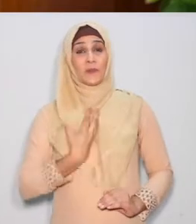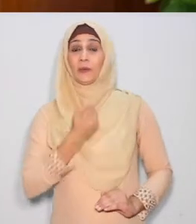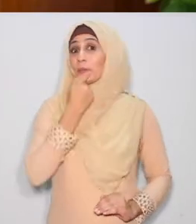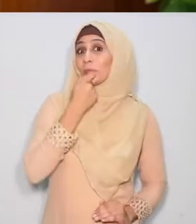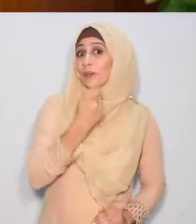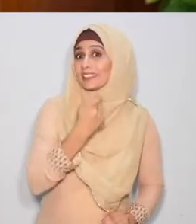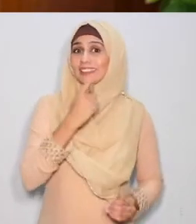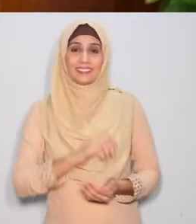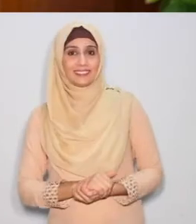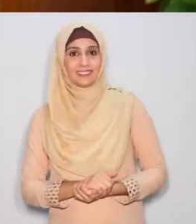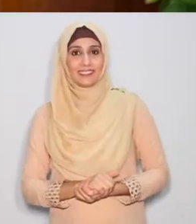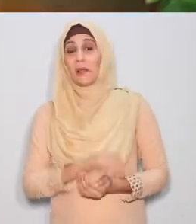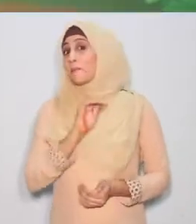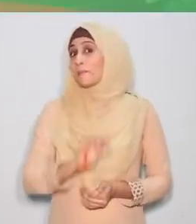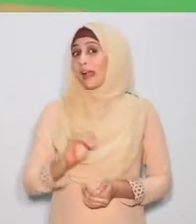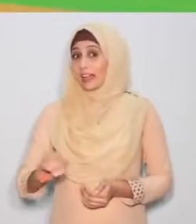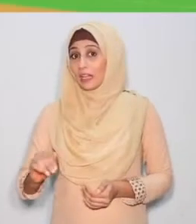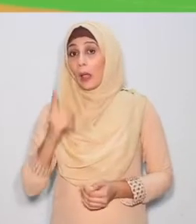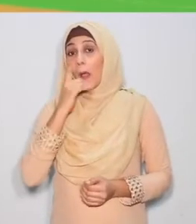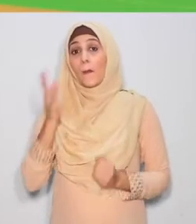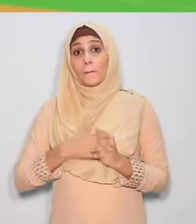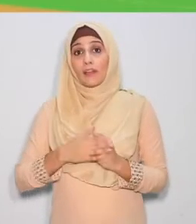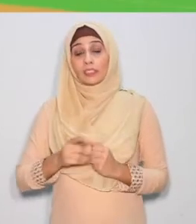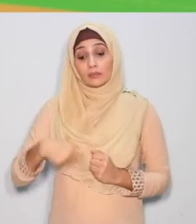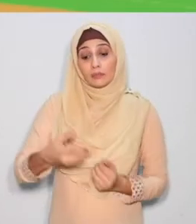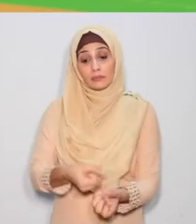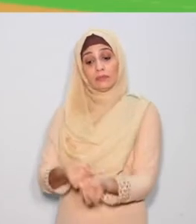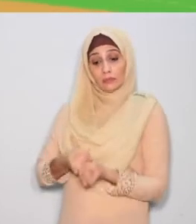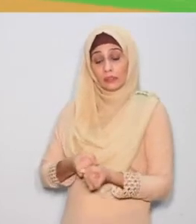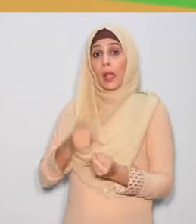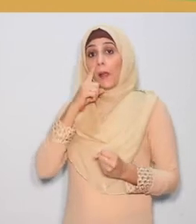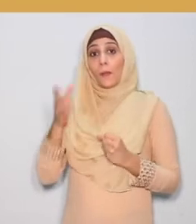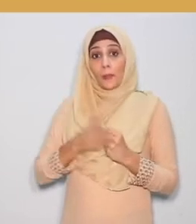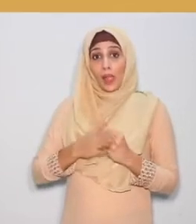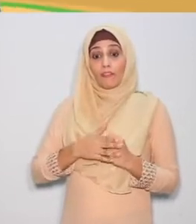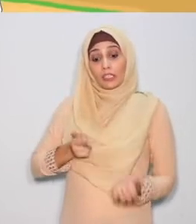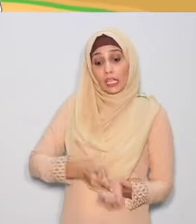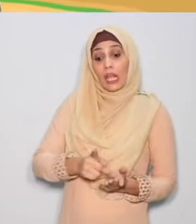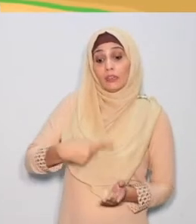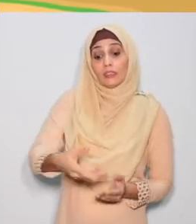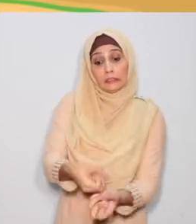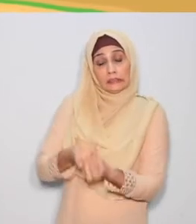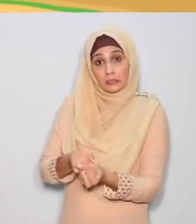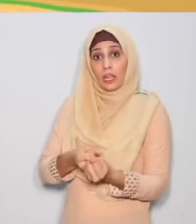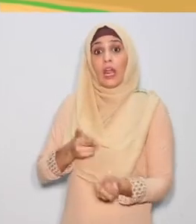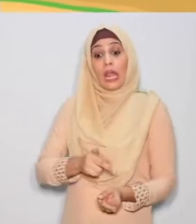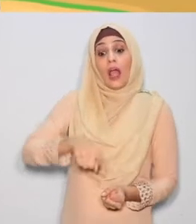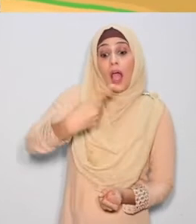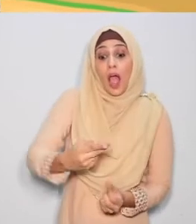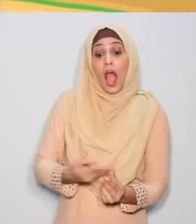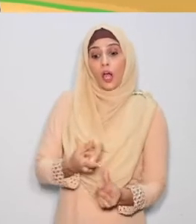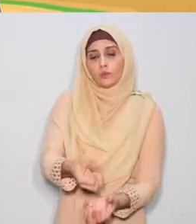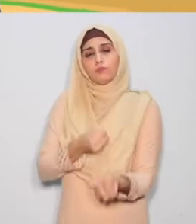बड़ी उम्मीद से पूछा। बच्चों ने बीवी को खींचा, बीवी ने किसान को खींचा और किसान